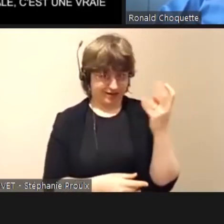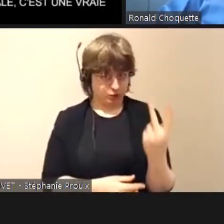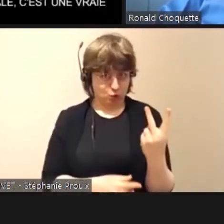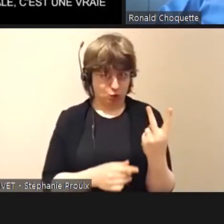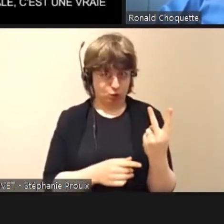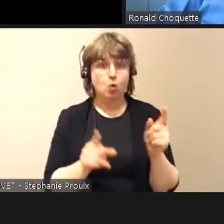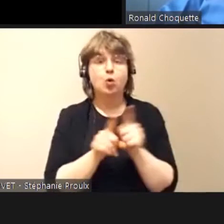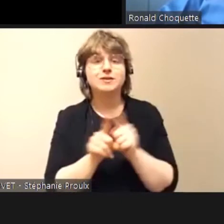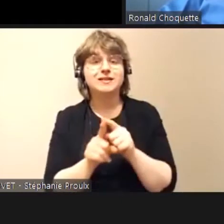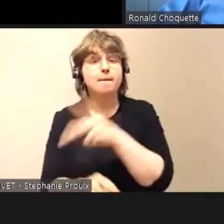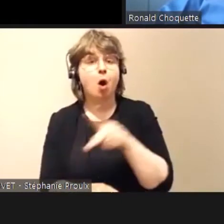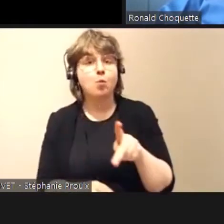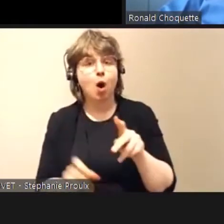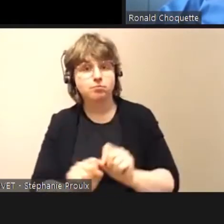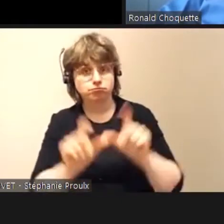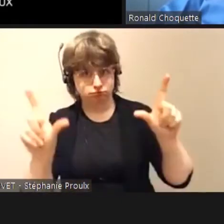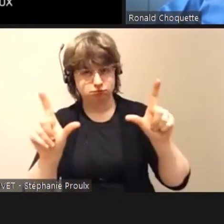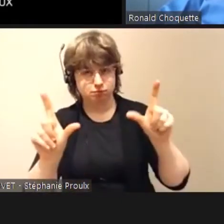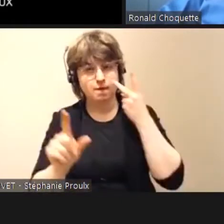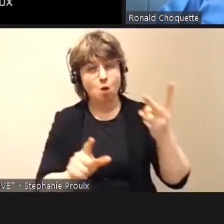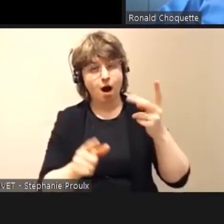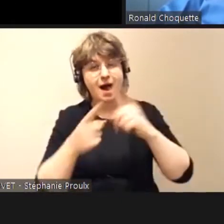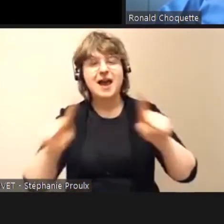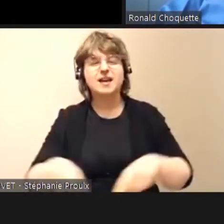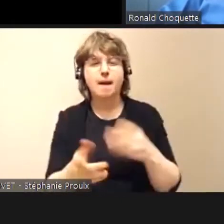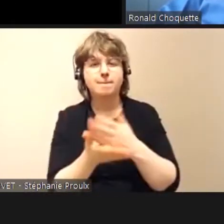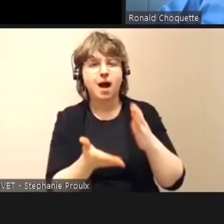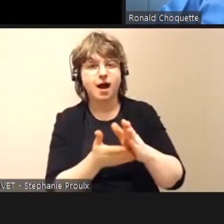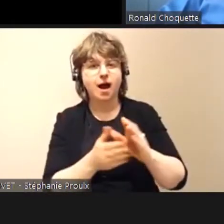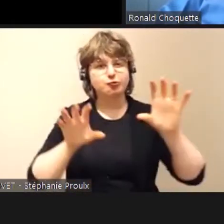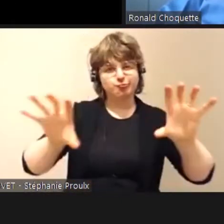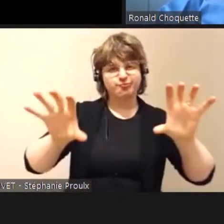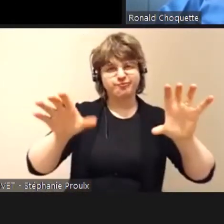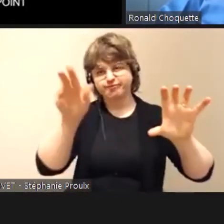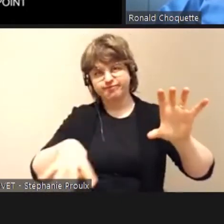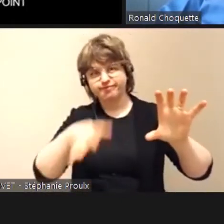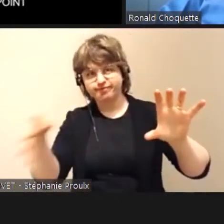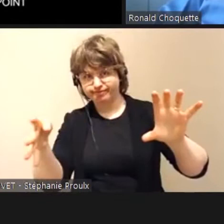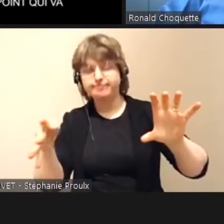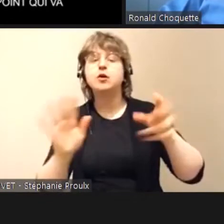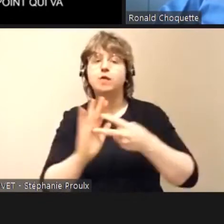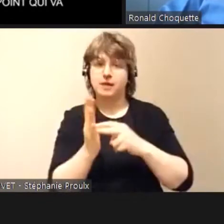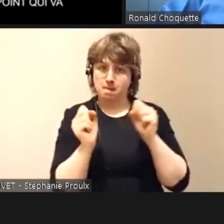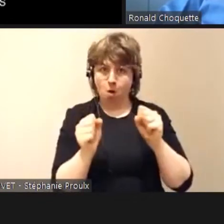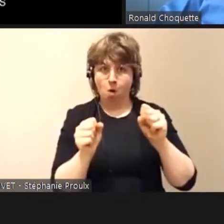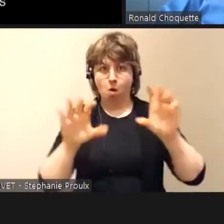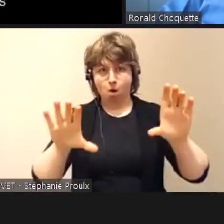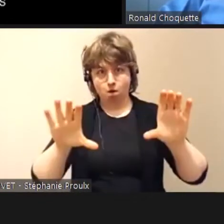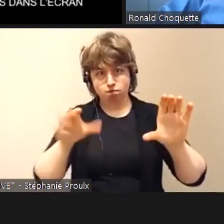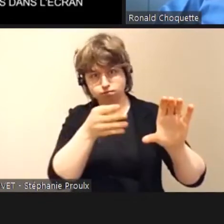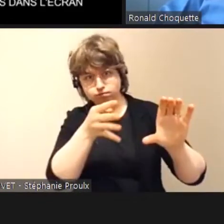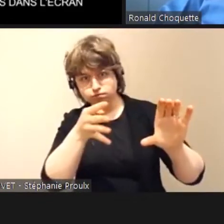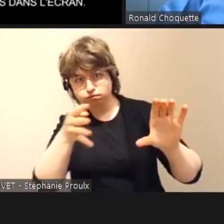une présentation PowerPoint qui va prendre beaucoup de place dans l'écran. Comme spectateur, vous allez avoir la possibilité d'ajuster la grosseur